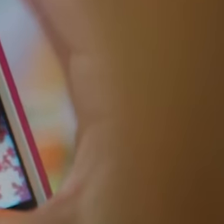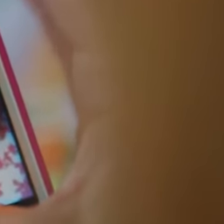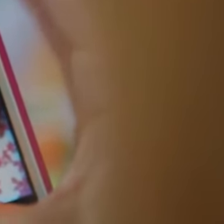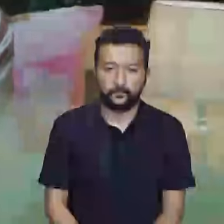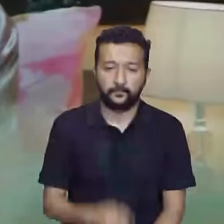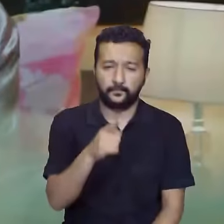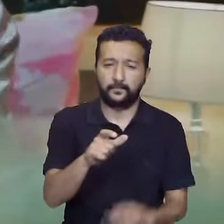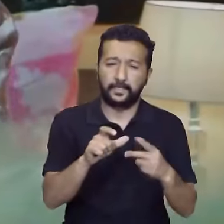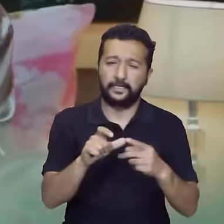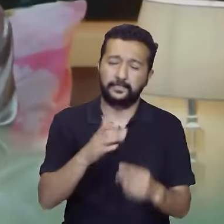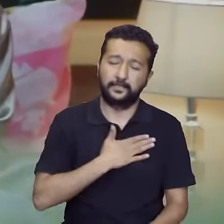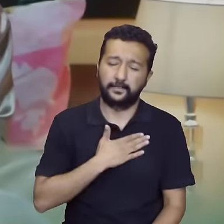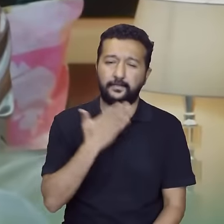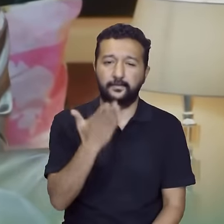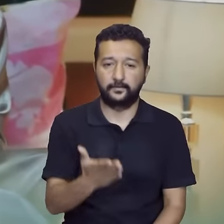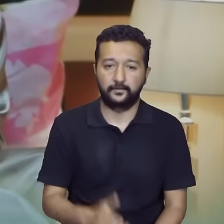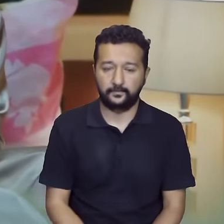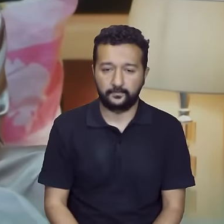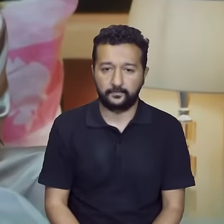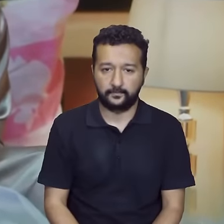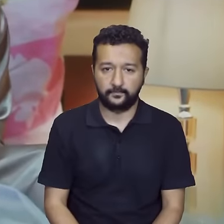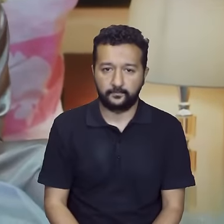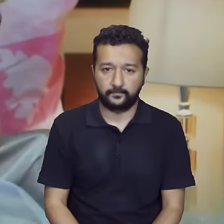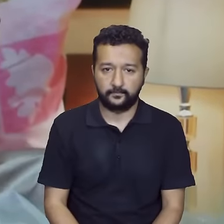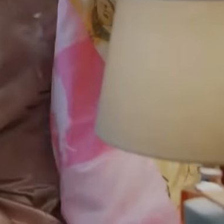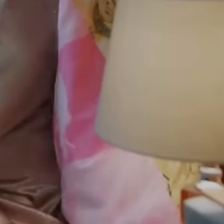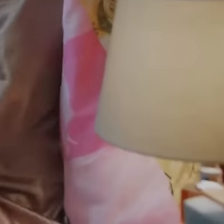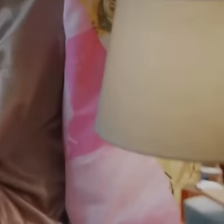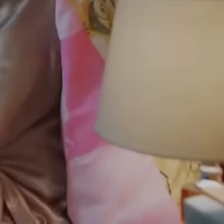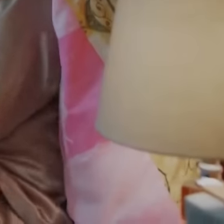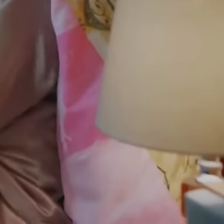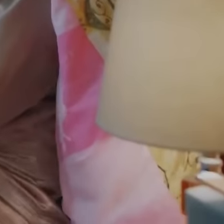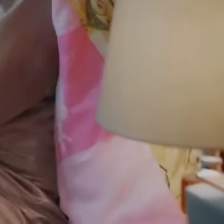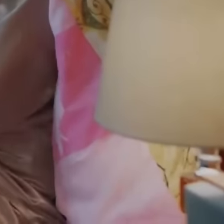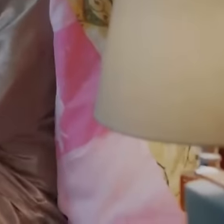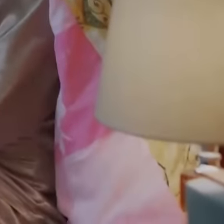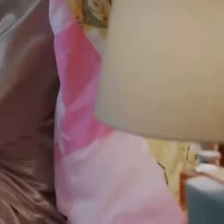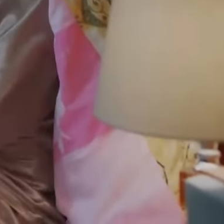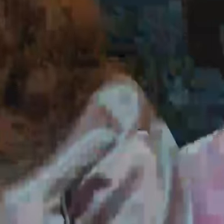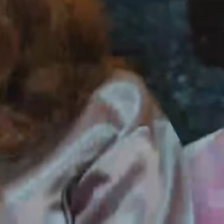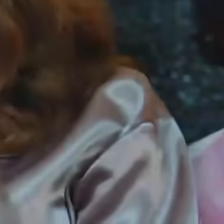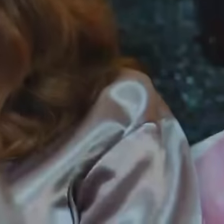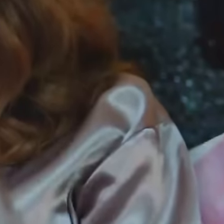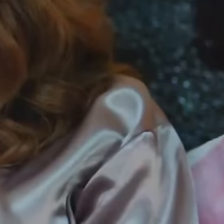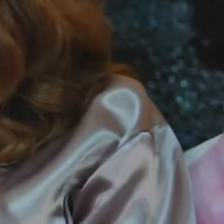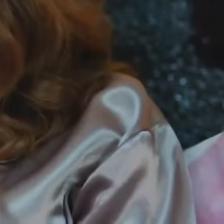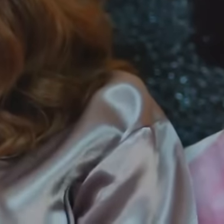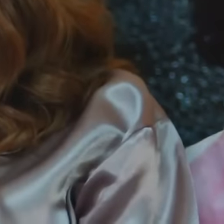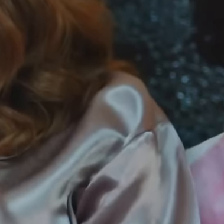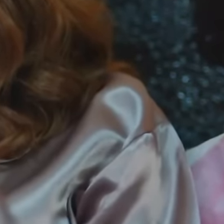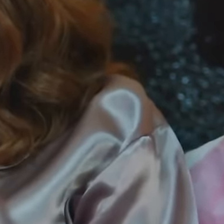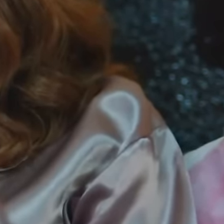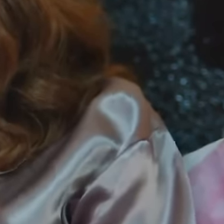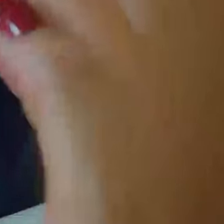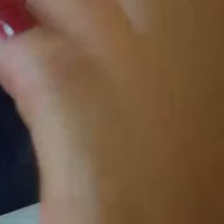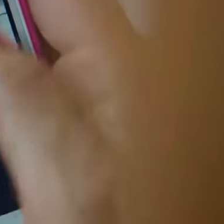Ay Şener ya. Şener'e yaklaşmış, kameraya öpücük atar gibi çektirdiği fotoğrafı yakınlaştırıp telefonu yatağa bıraktı. Yeniden